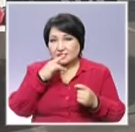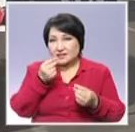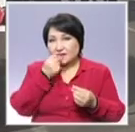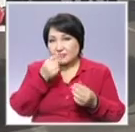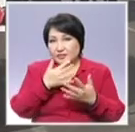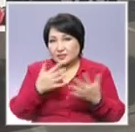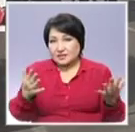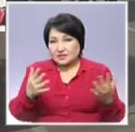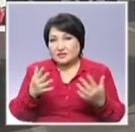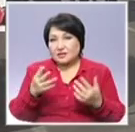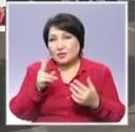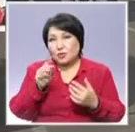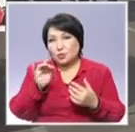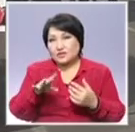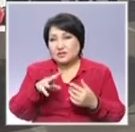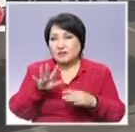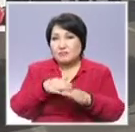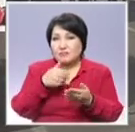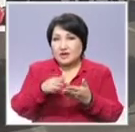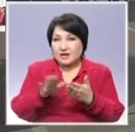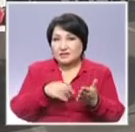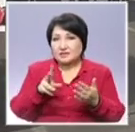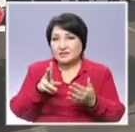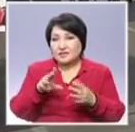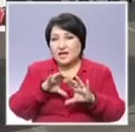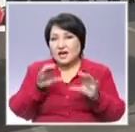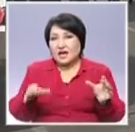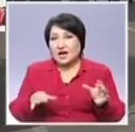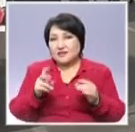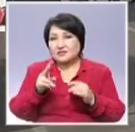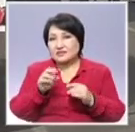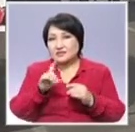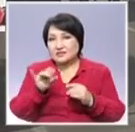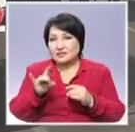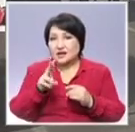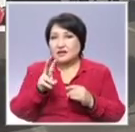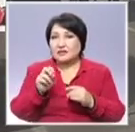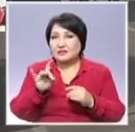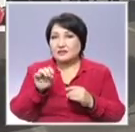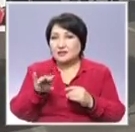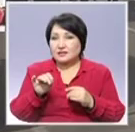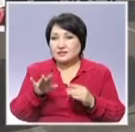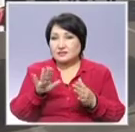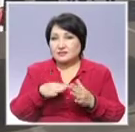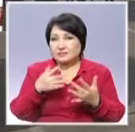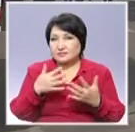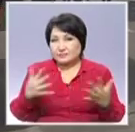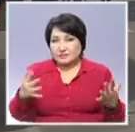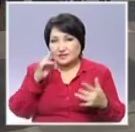Ол құрт, май, ірімші, қазық, арта, жал жая, ол енді ассортименті бәрі бар.